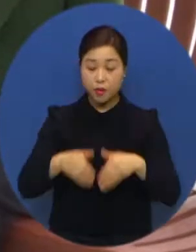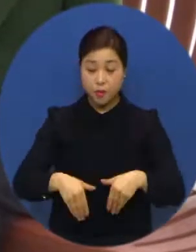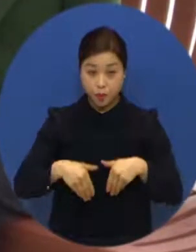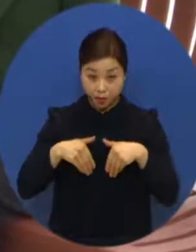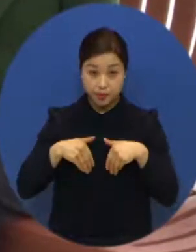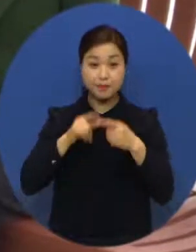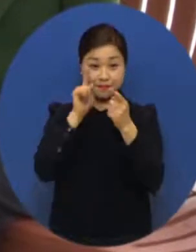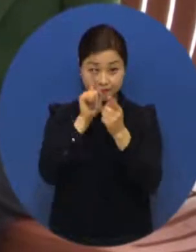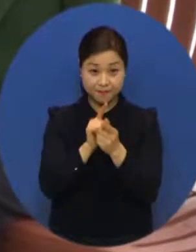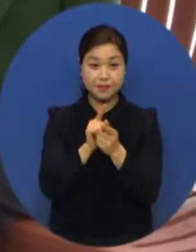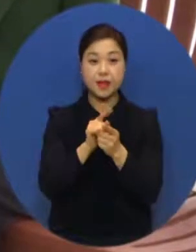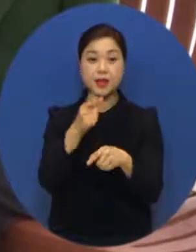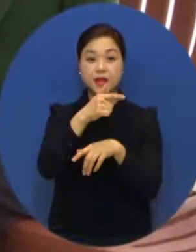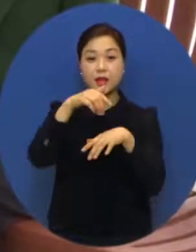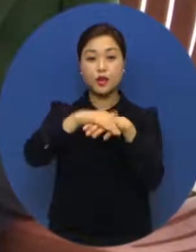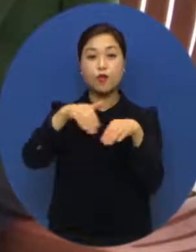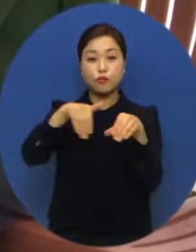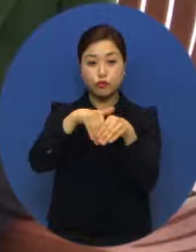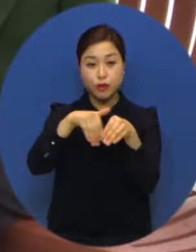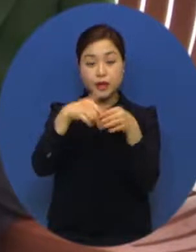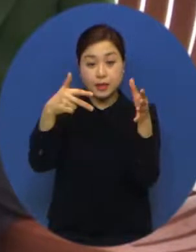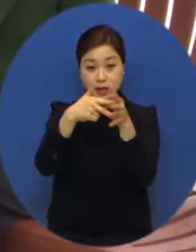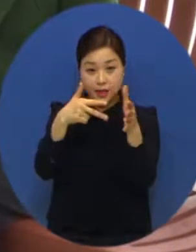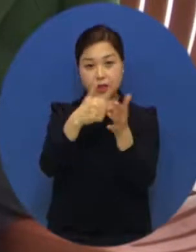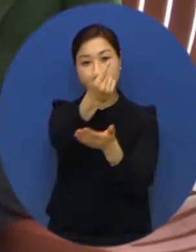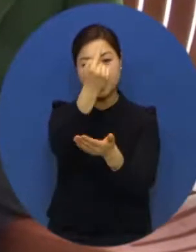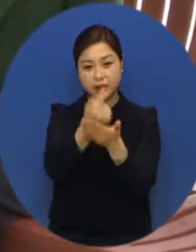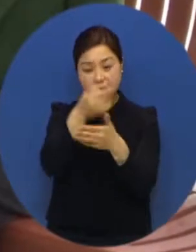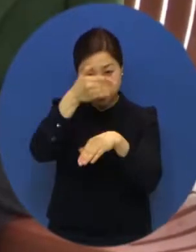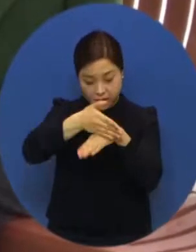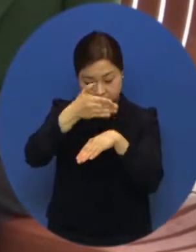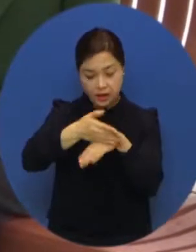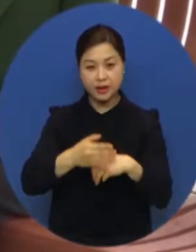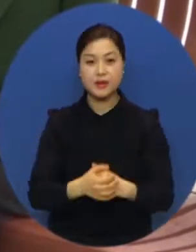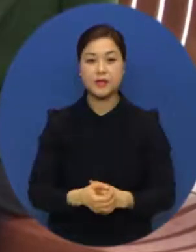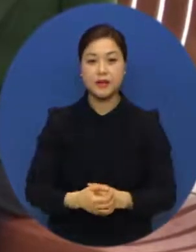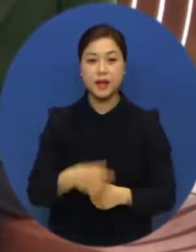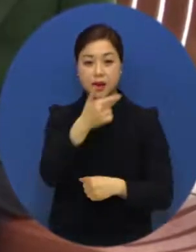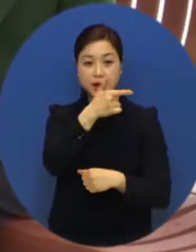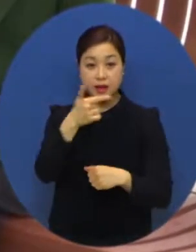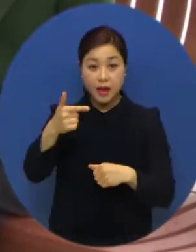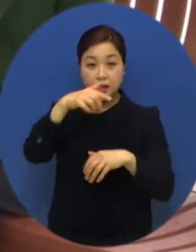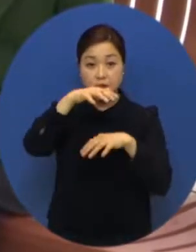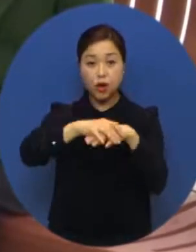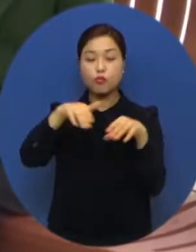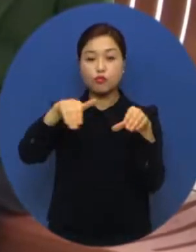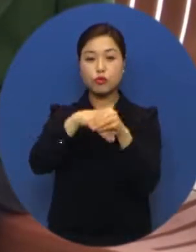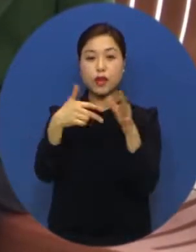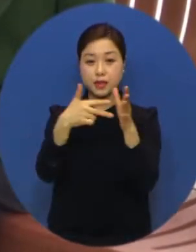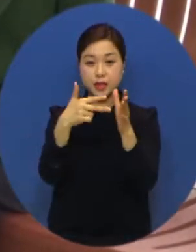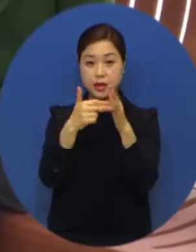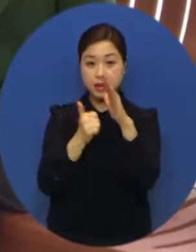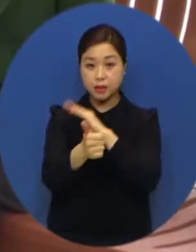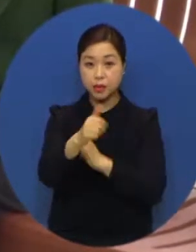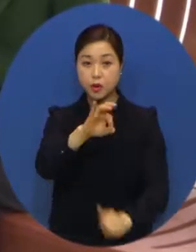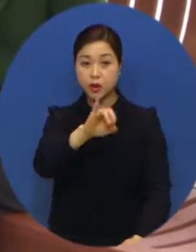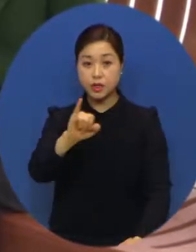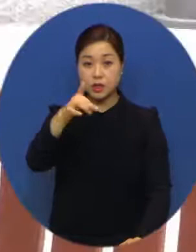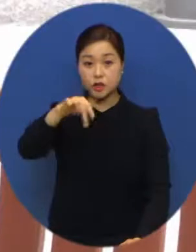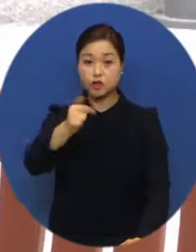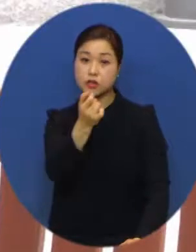맞이해서 대전문화재단을 찾아주셔서 감사합니다. 대전문화재단 대표이사 이춘화입니다.